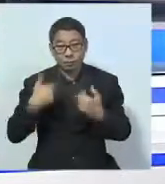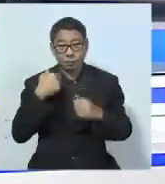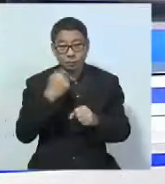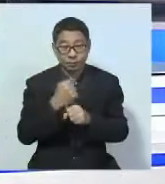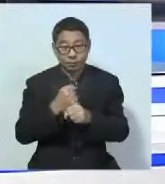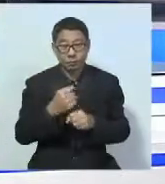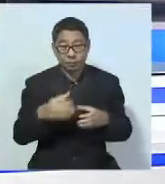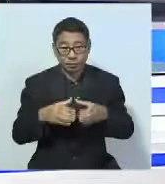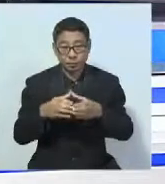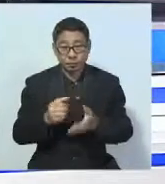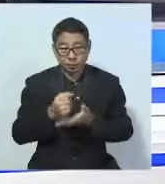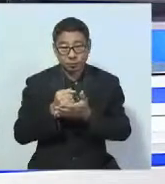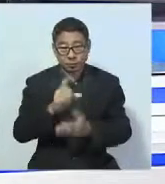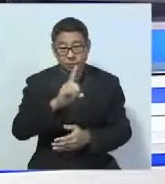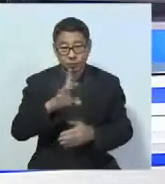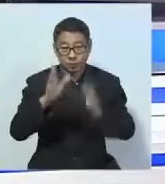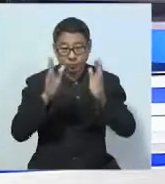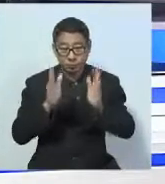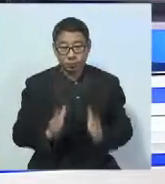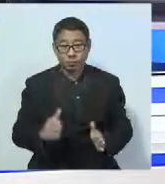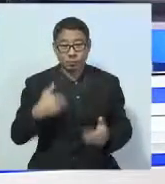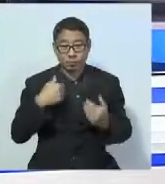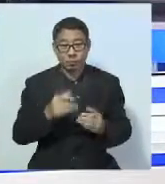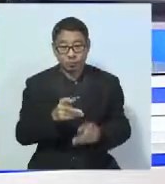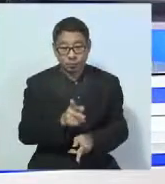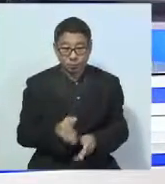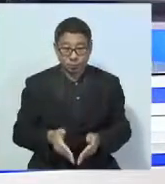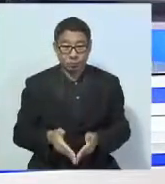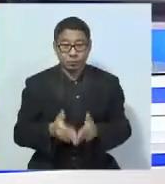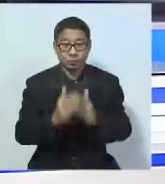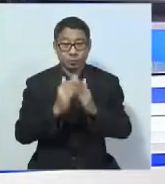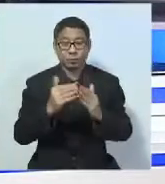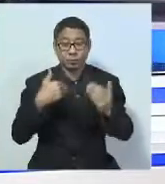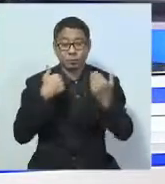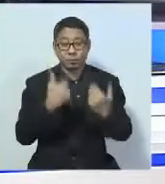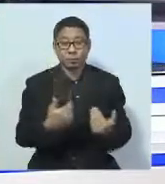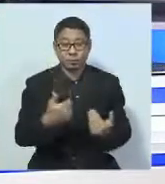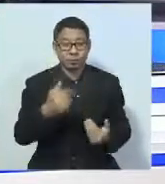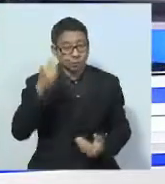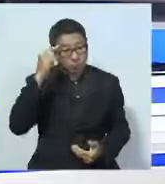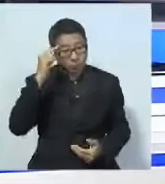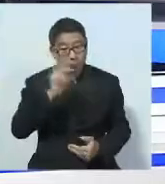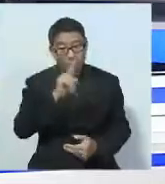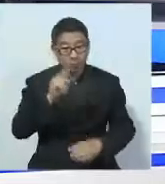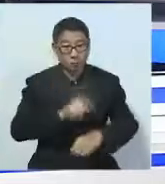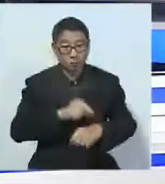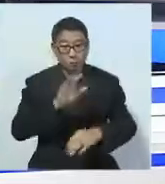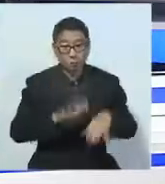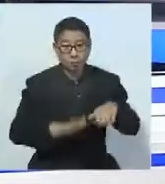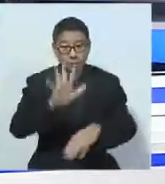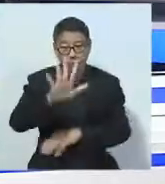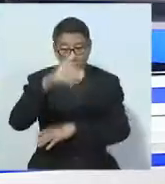เข้ามาเนี่ยกว่า100ชีวิตเลยทีเดียวมาพร้อมอุปกรณ์กู้เรือมาร่วมปฏิบัติการก็คาดกันว่าจะใช้เวลาประมาณ